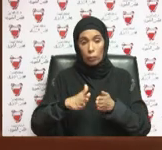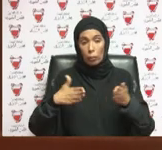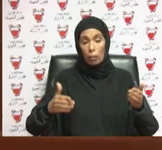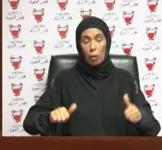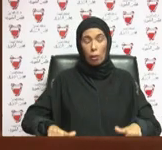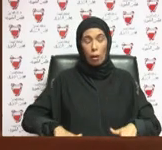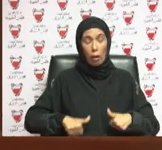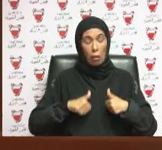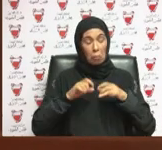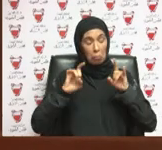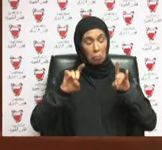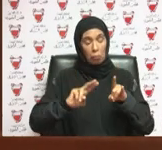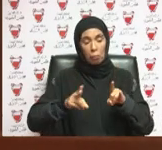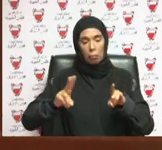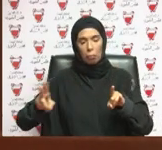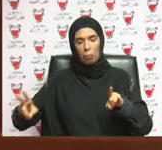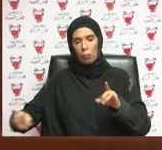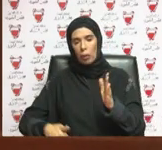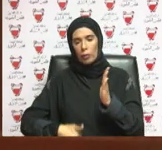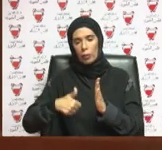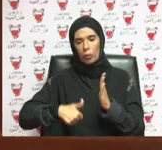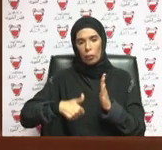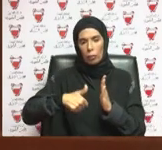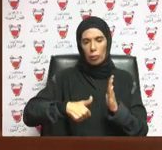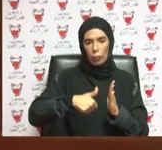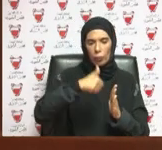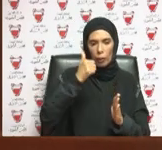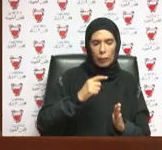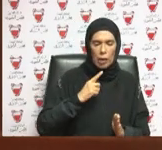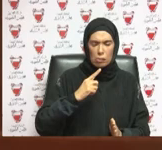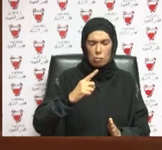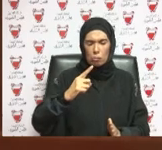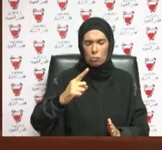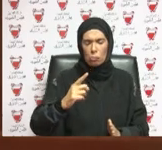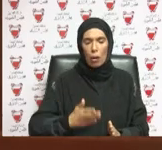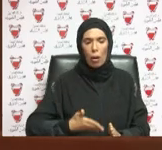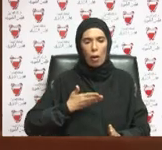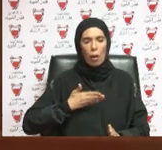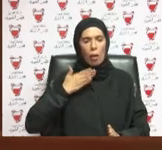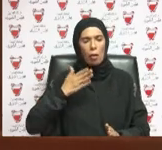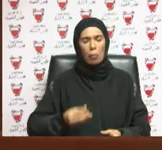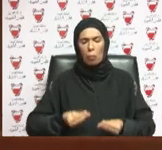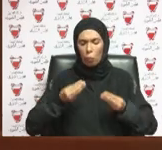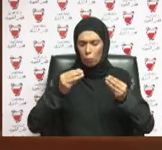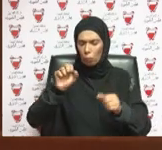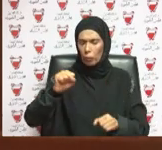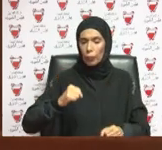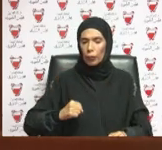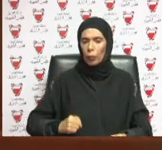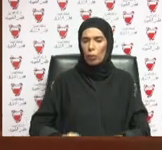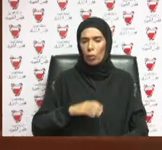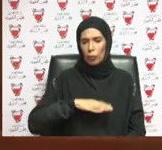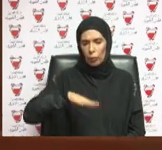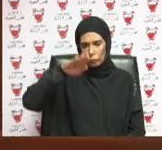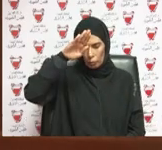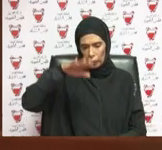الناصع بالعديد من الإنجازات والنجاحات وقضاء سنين من عمره في العطاء والبذل لبلده ومليكه